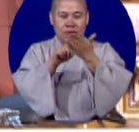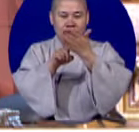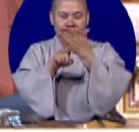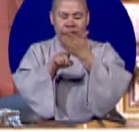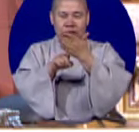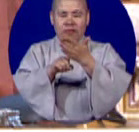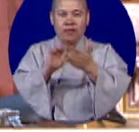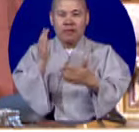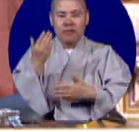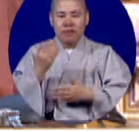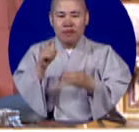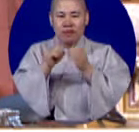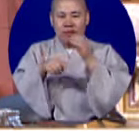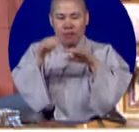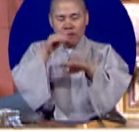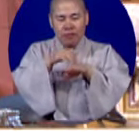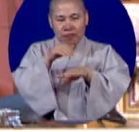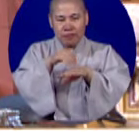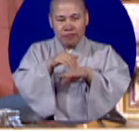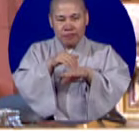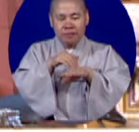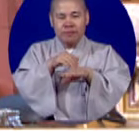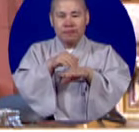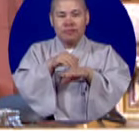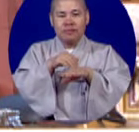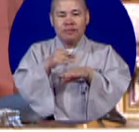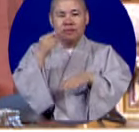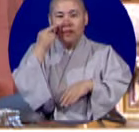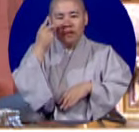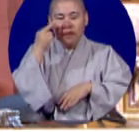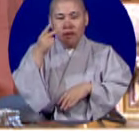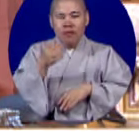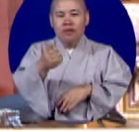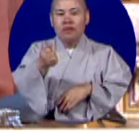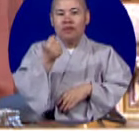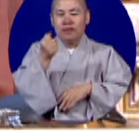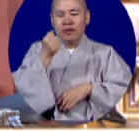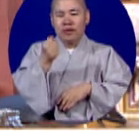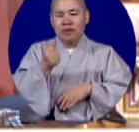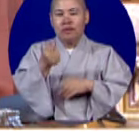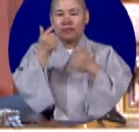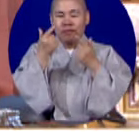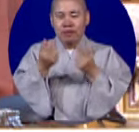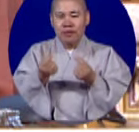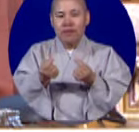그러니까 수행이라고 하는 것은 이 거울을 딱 손에 잡는 것과 같다.